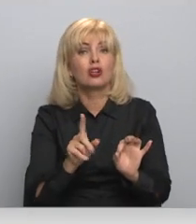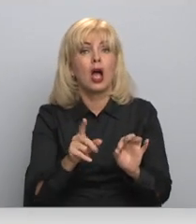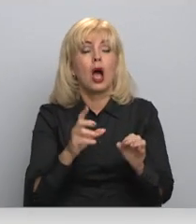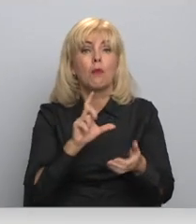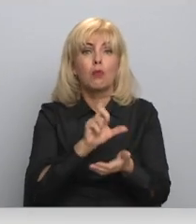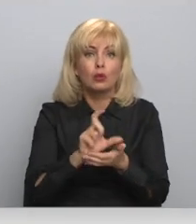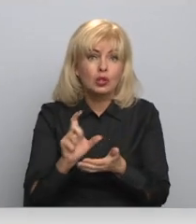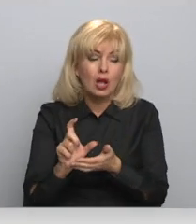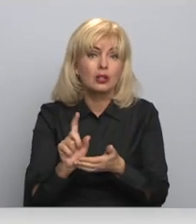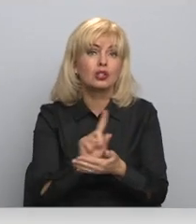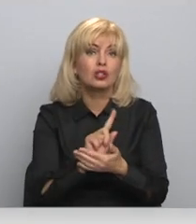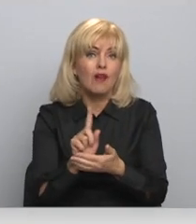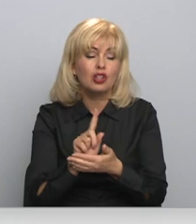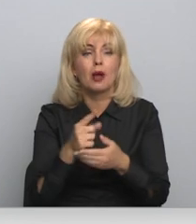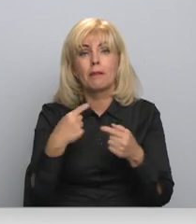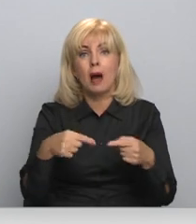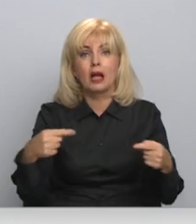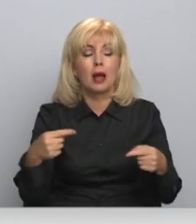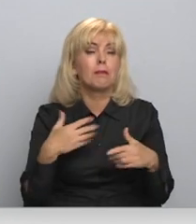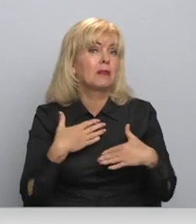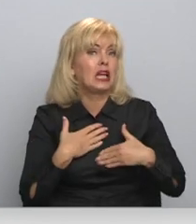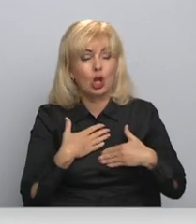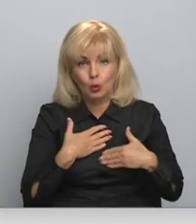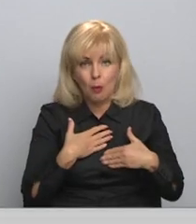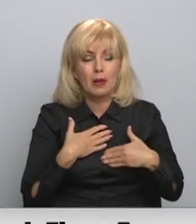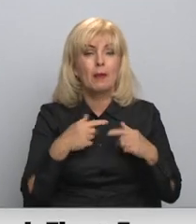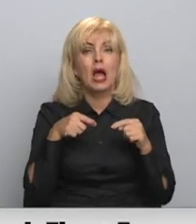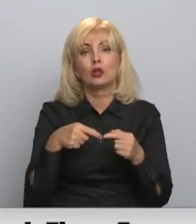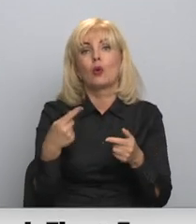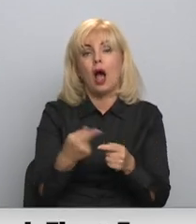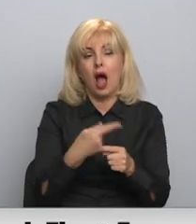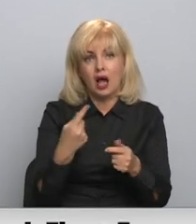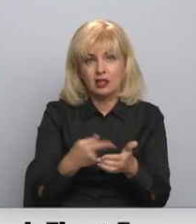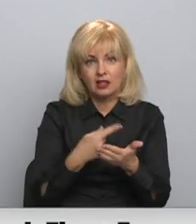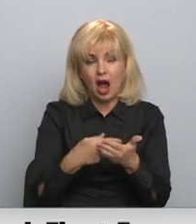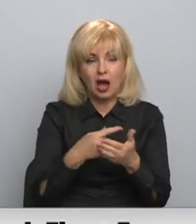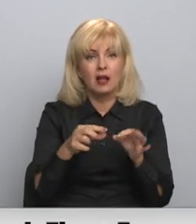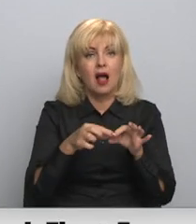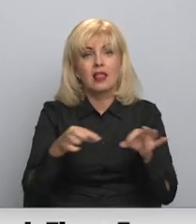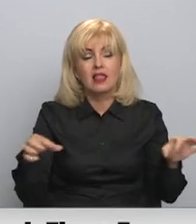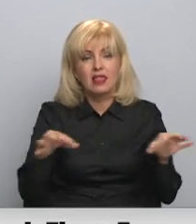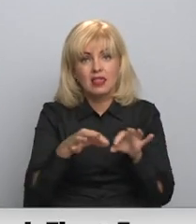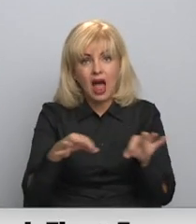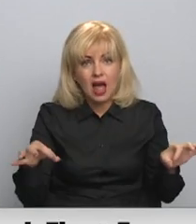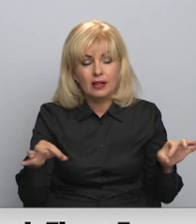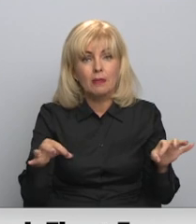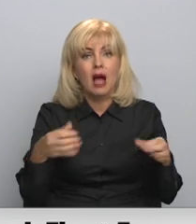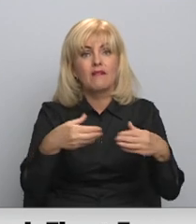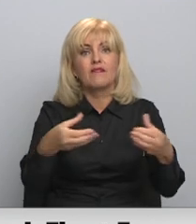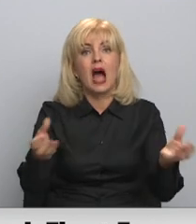ar visām svečturiem, ar visiem pārējiem brīnumiem un tā skaitā lentām un